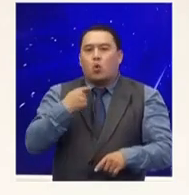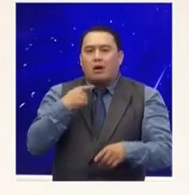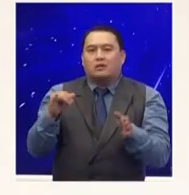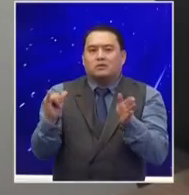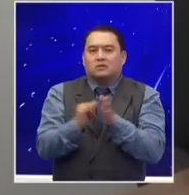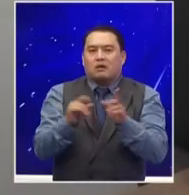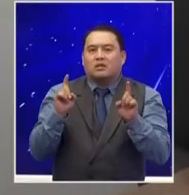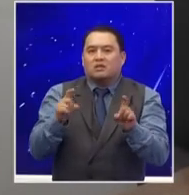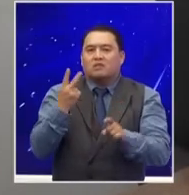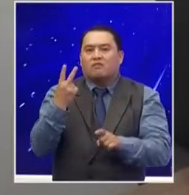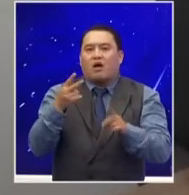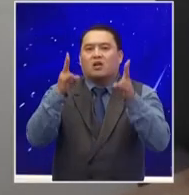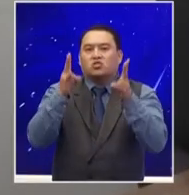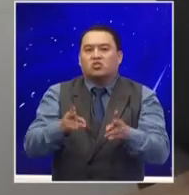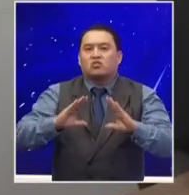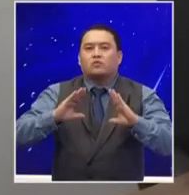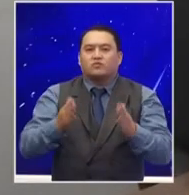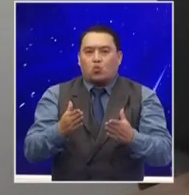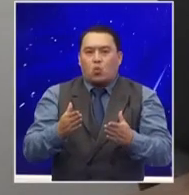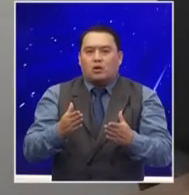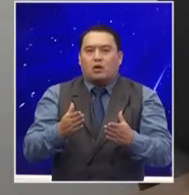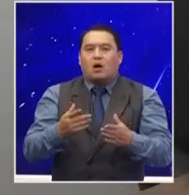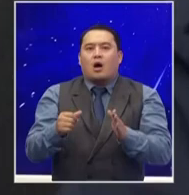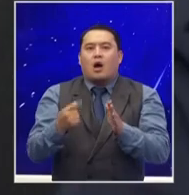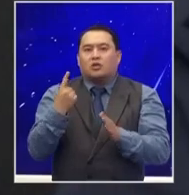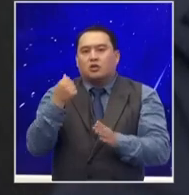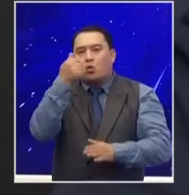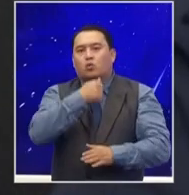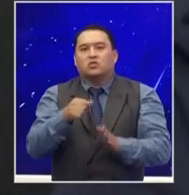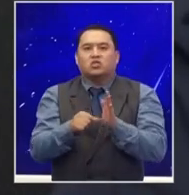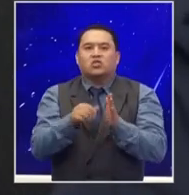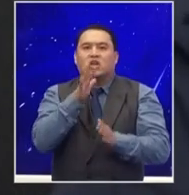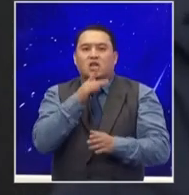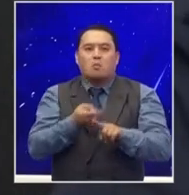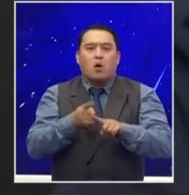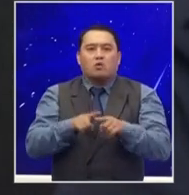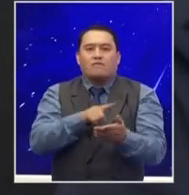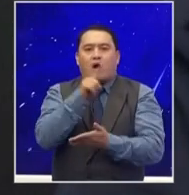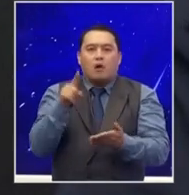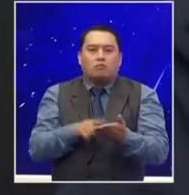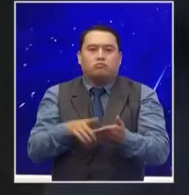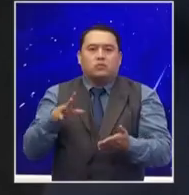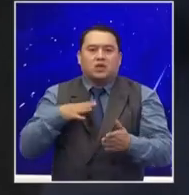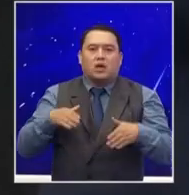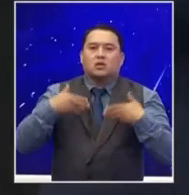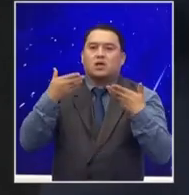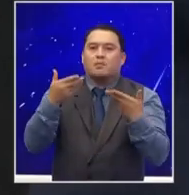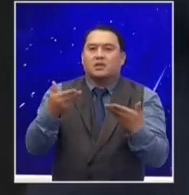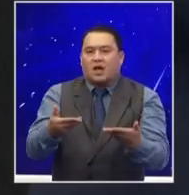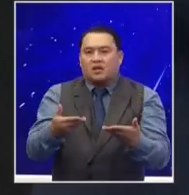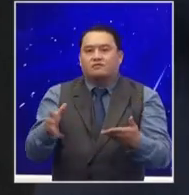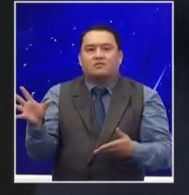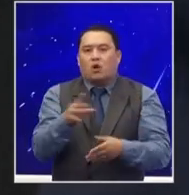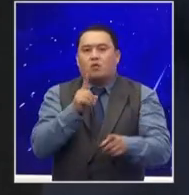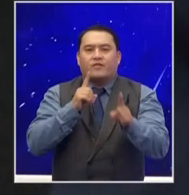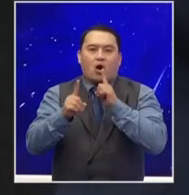зарегистрировано 2 случая. Контингент пострадавших от года до 6 лет. По этому вопросу были даны рекомендации. Всего